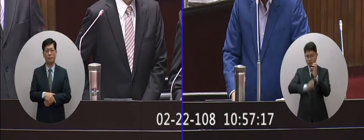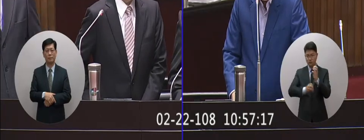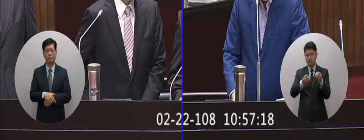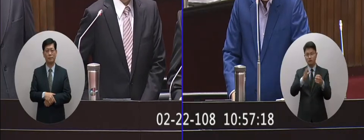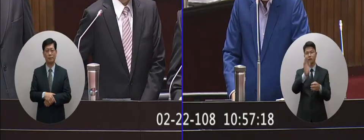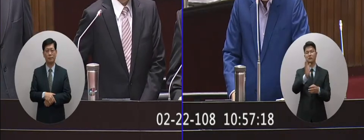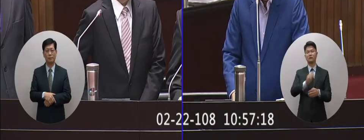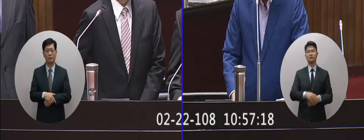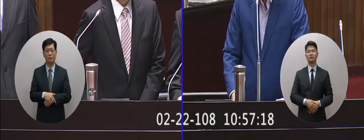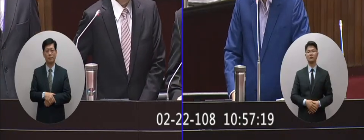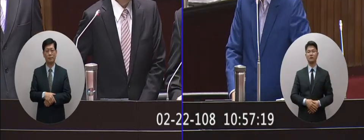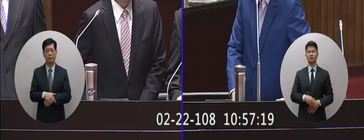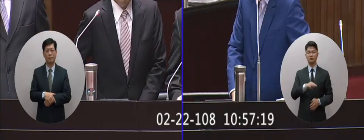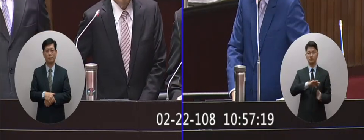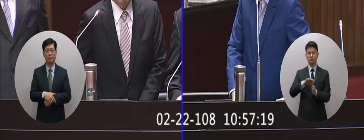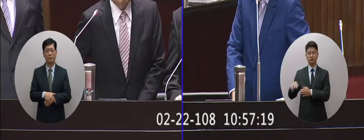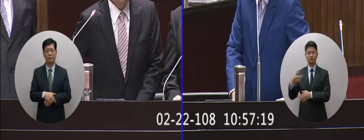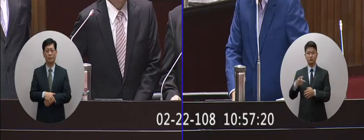还有，